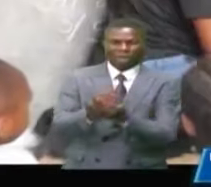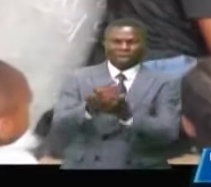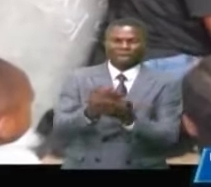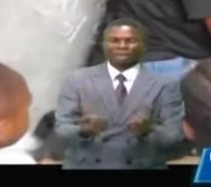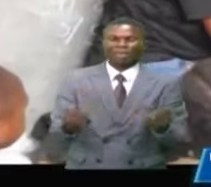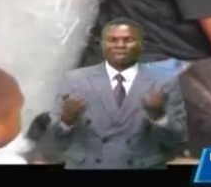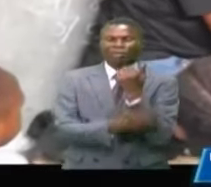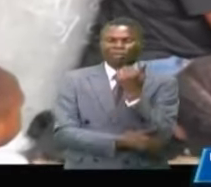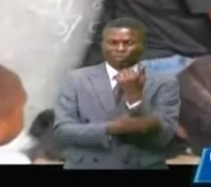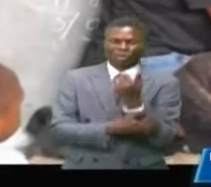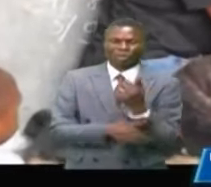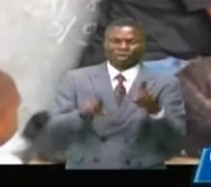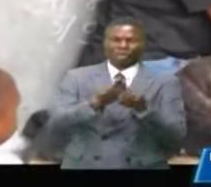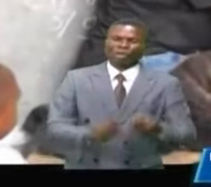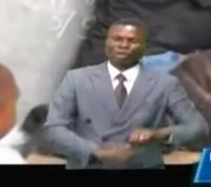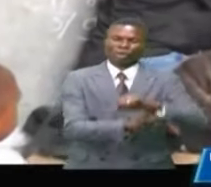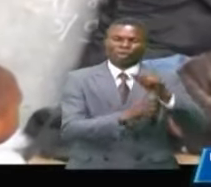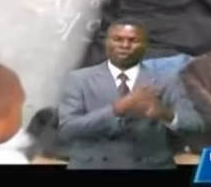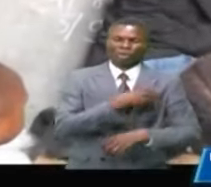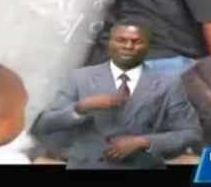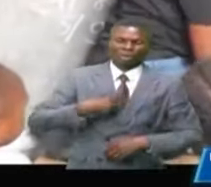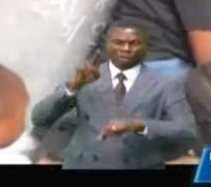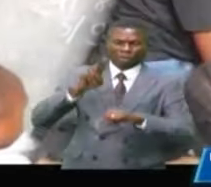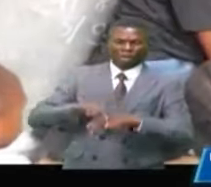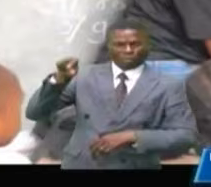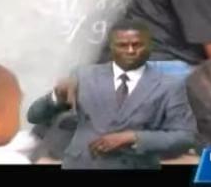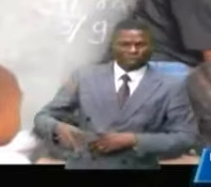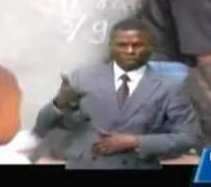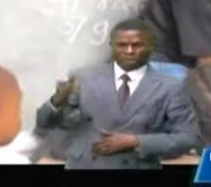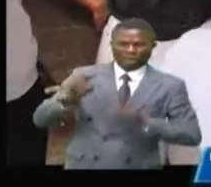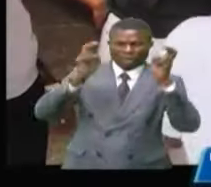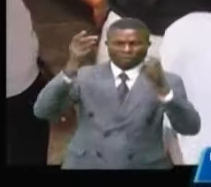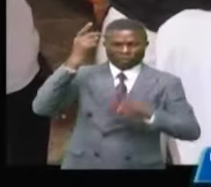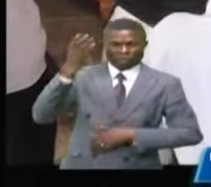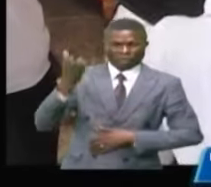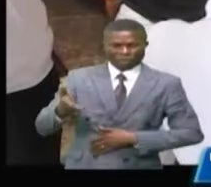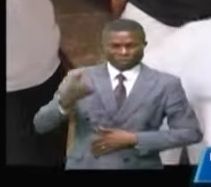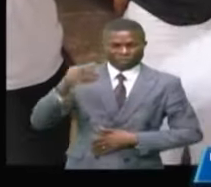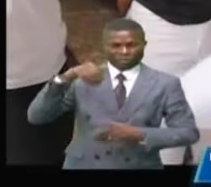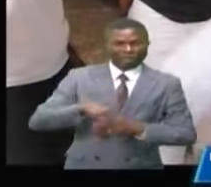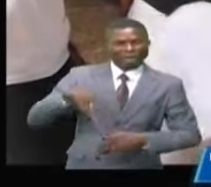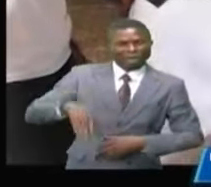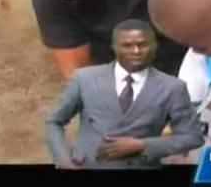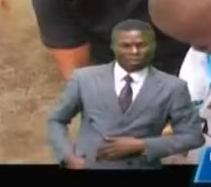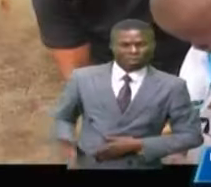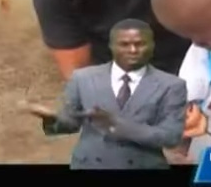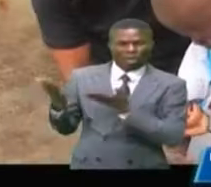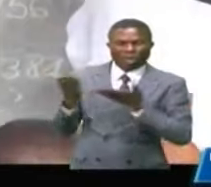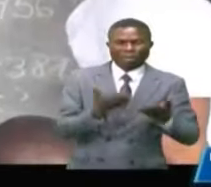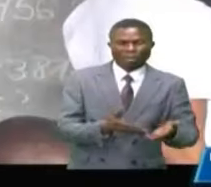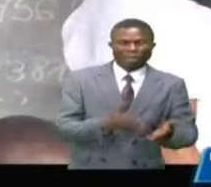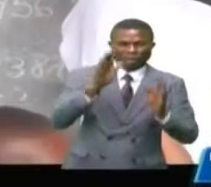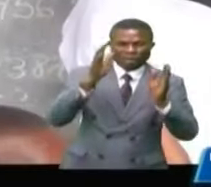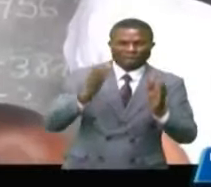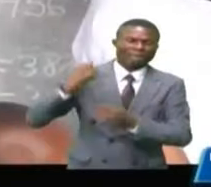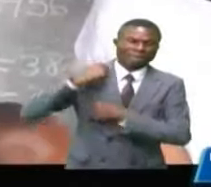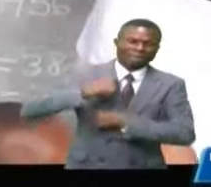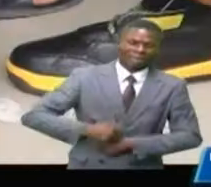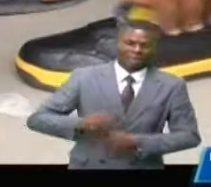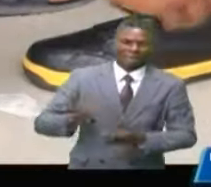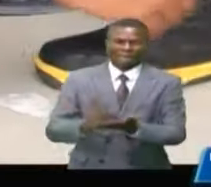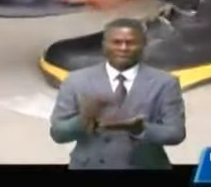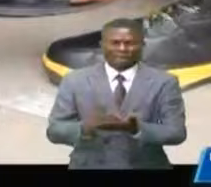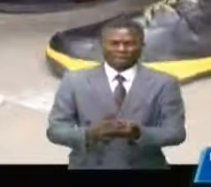des démunis et accompagner les femmes qui habitent les bidonvilles de Kinshasa dans sa gibecière, sac à dos, cahiers, livres